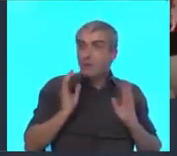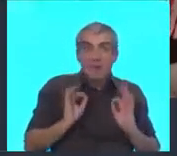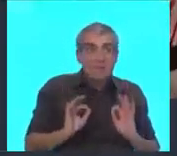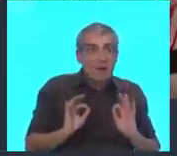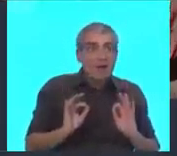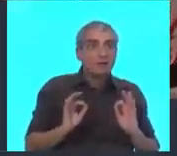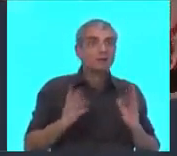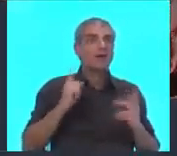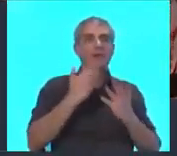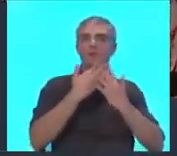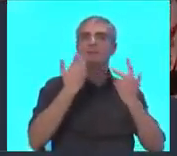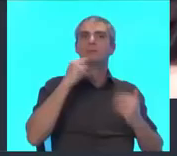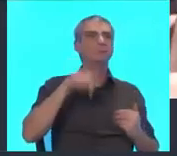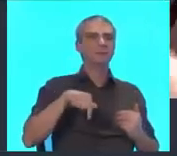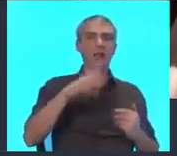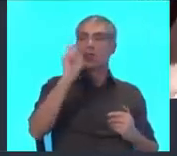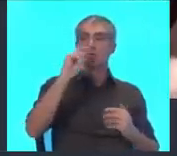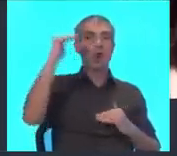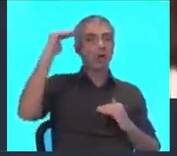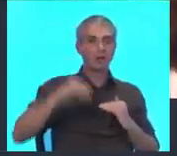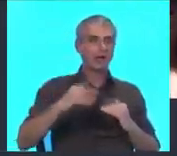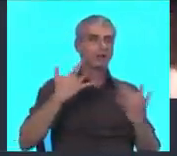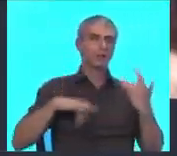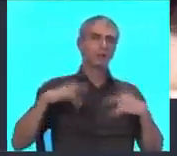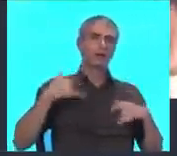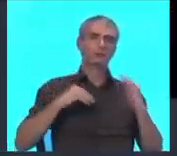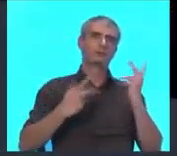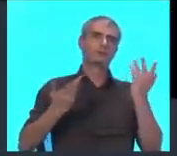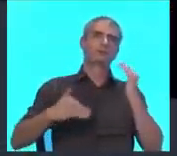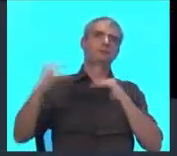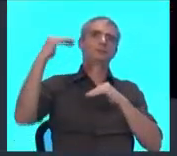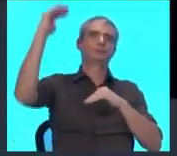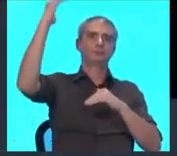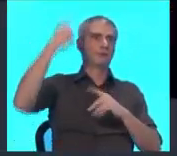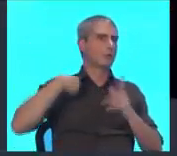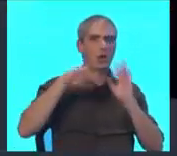אבל מתברר שבישראל כשהדולר יורד, התירוצים דווקא עולים.